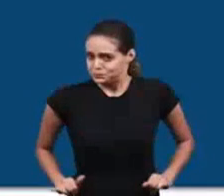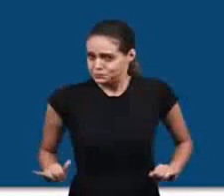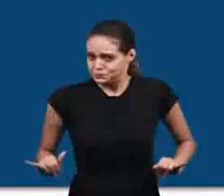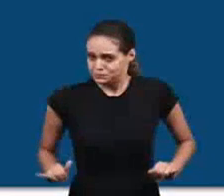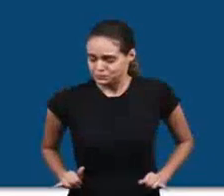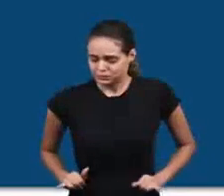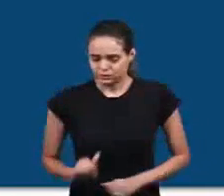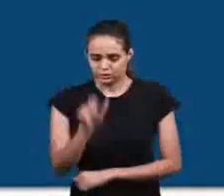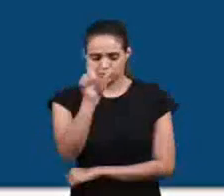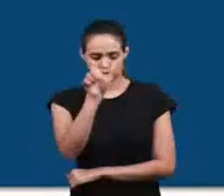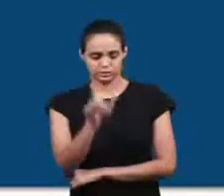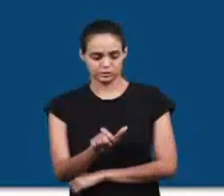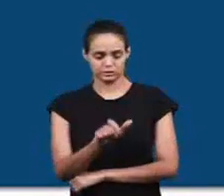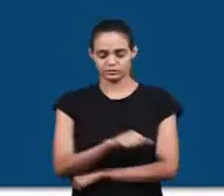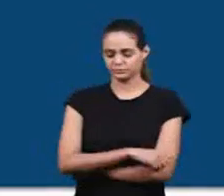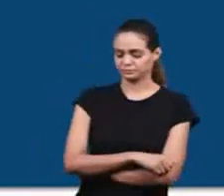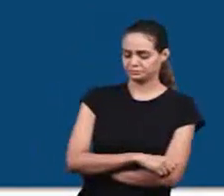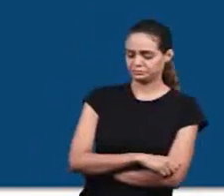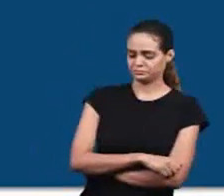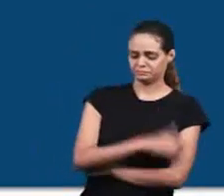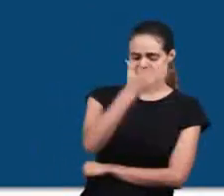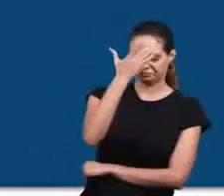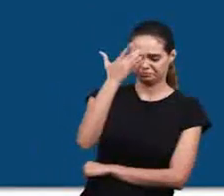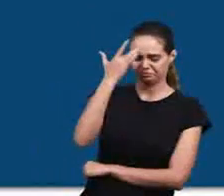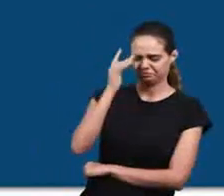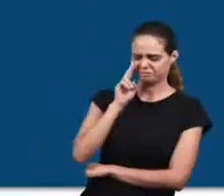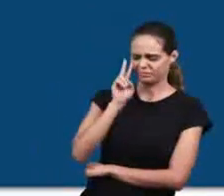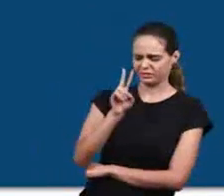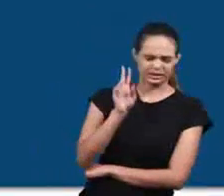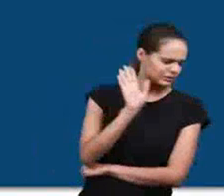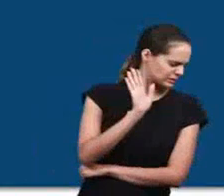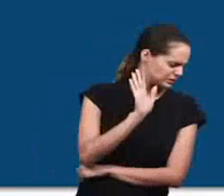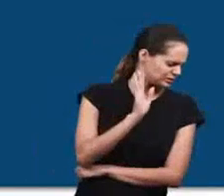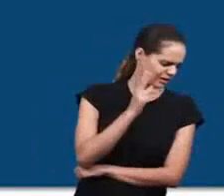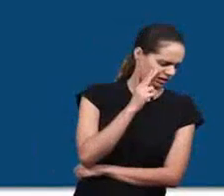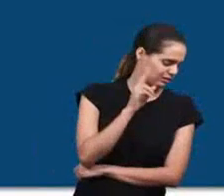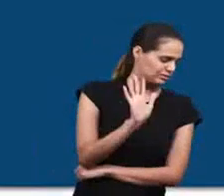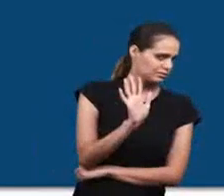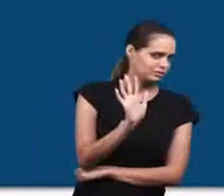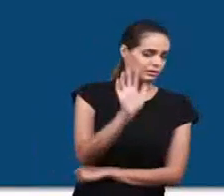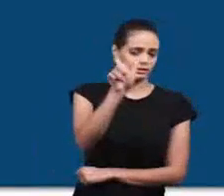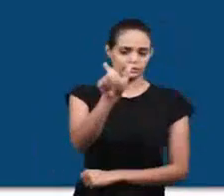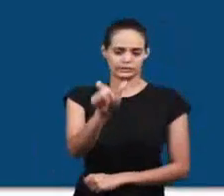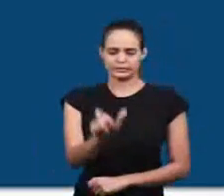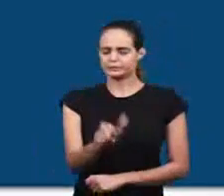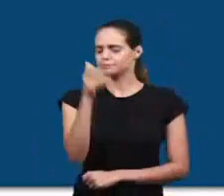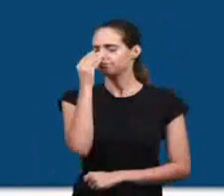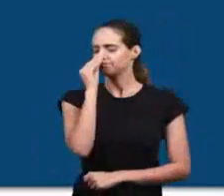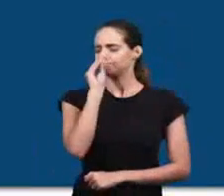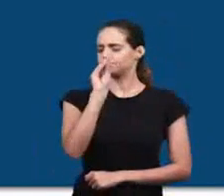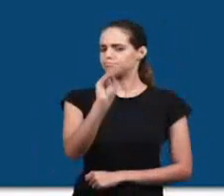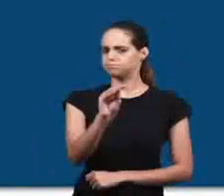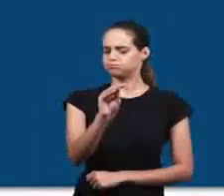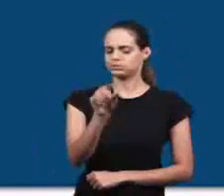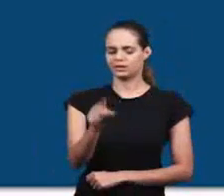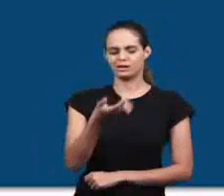so verachtet, dass man das Angesicht vor ihm verbarg.